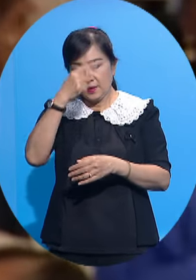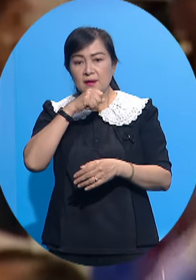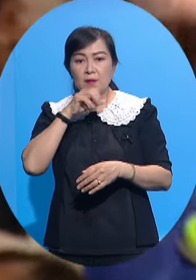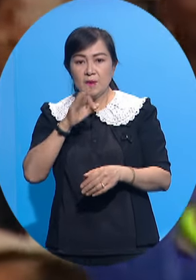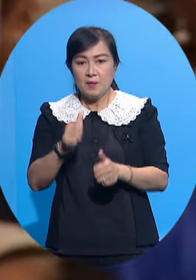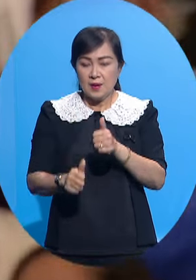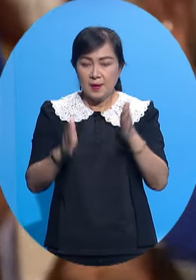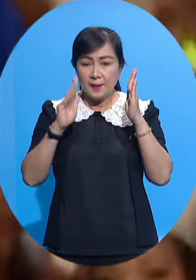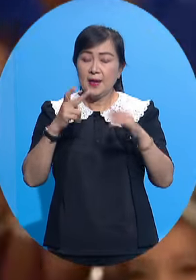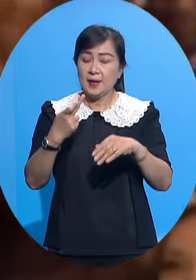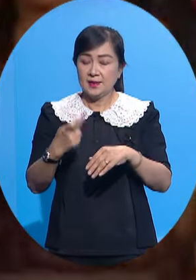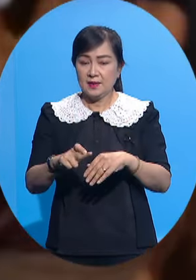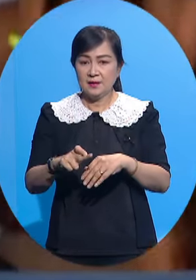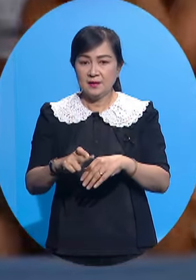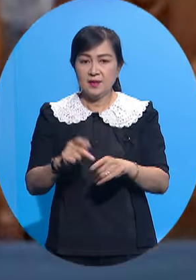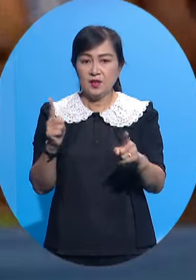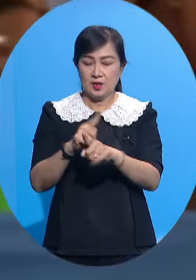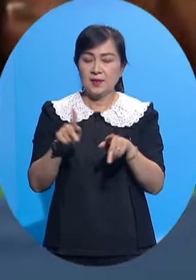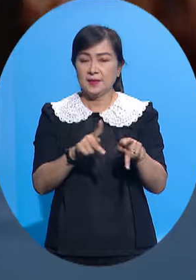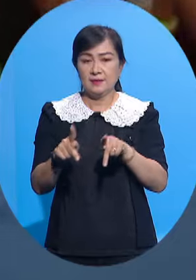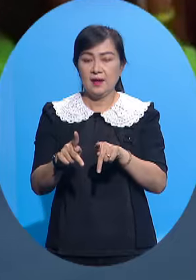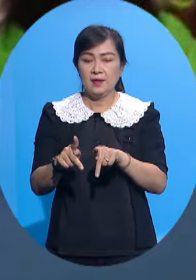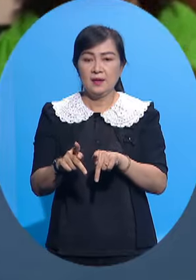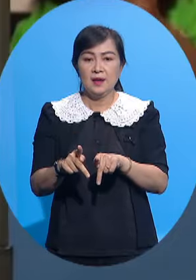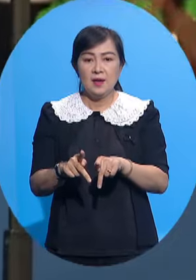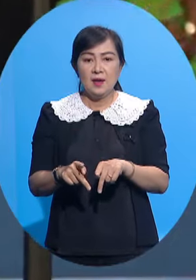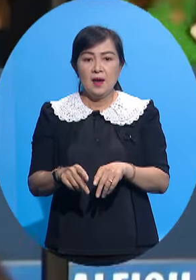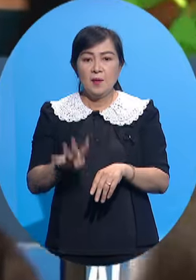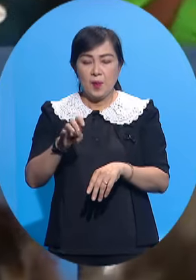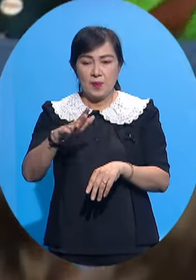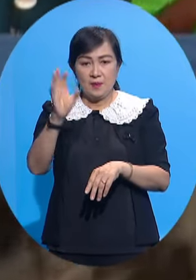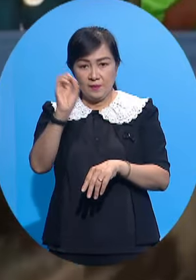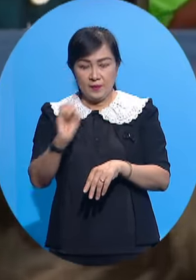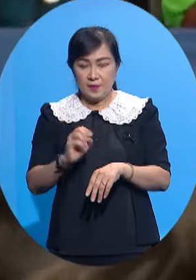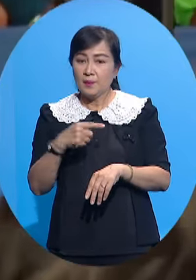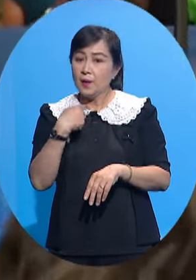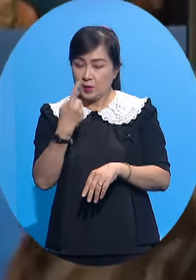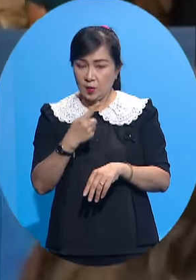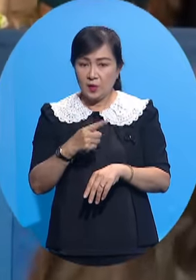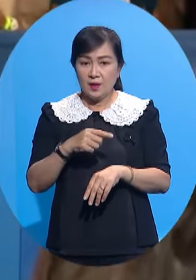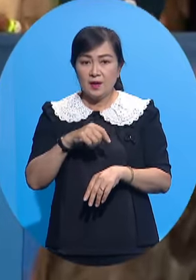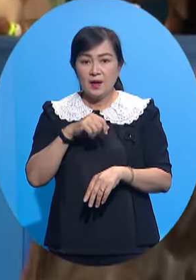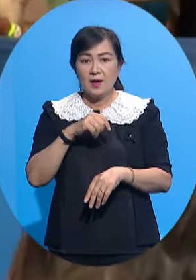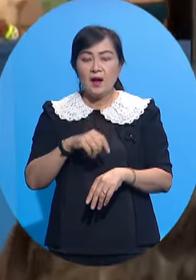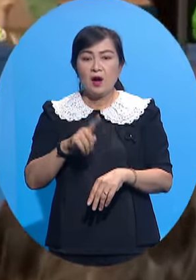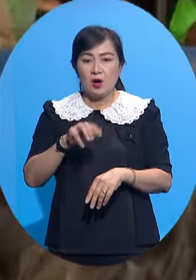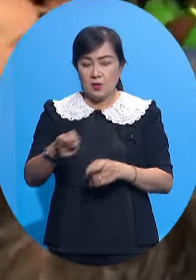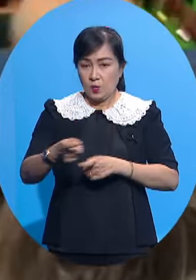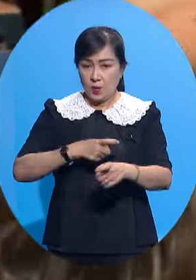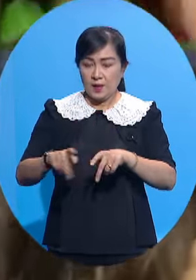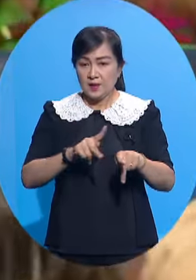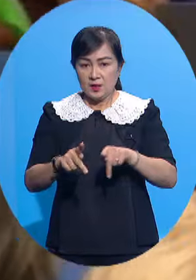Trump hơn là bà Harris trong xử lý nền kinh tế. Trong đó, khoảng 45% nói rằng cựu tổng thống có thể quản lý